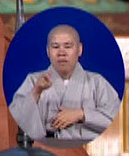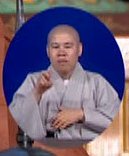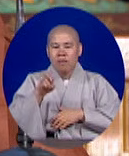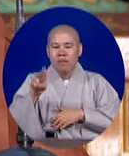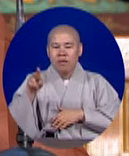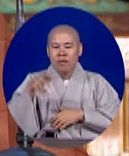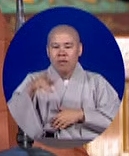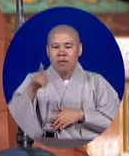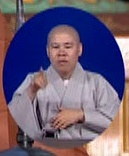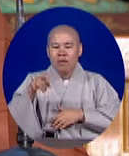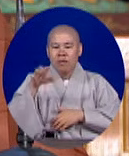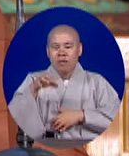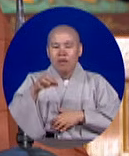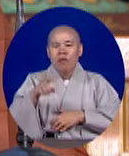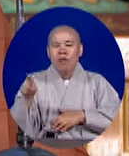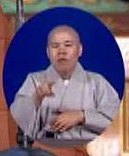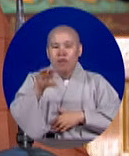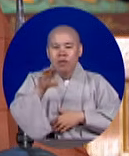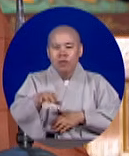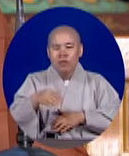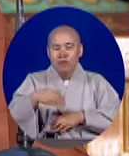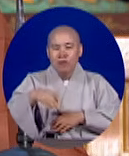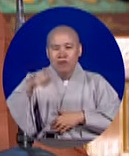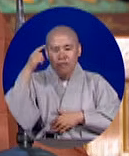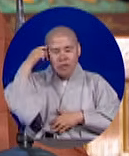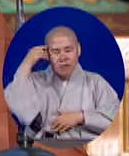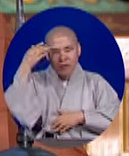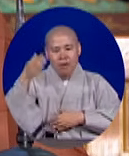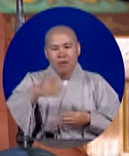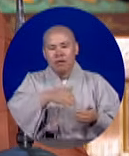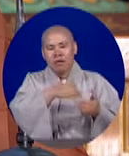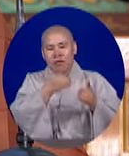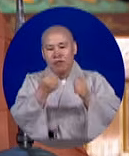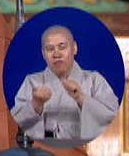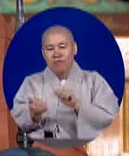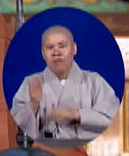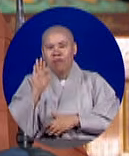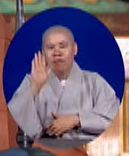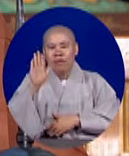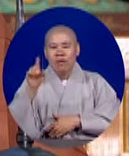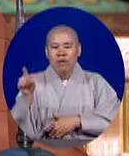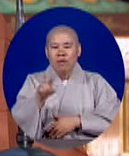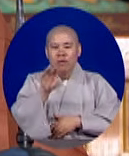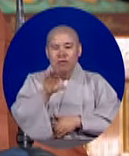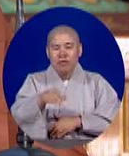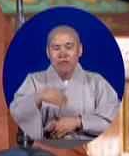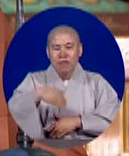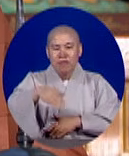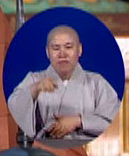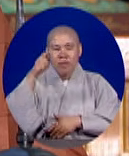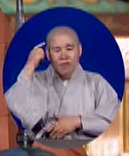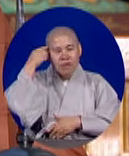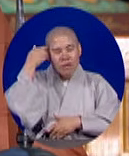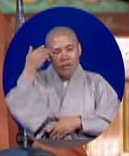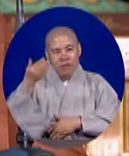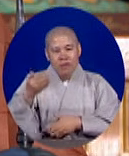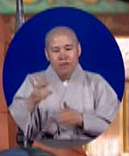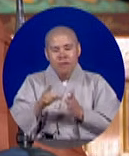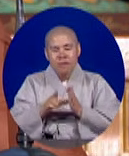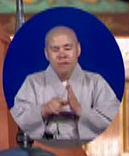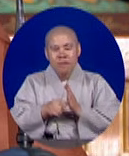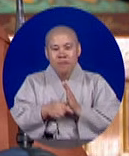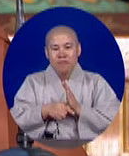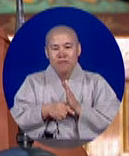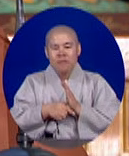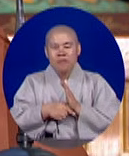산마처고 어느 곳으로 갑니까? 당신이 지금 돌아가시는데 죽은 다음에 어디로 갑니까? 이렇게 물었잖아요.